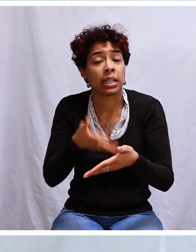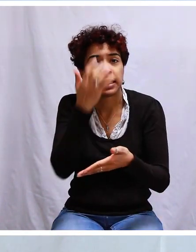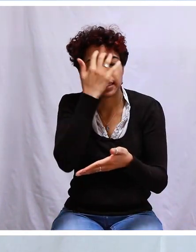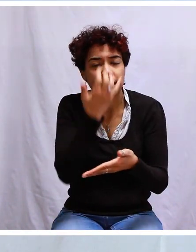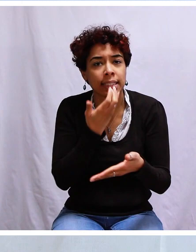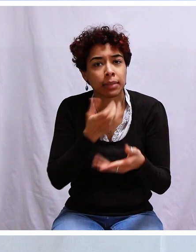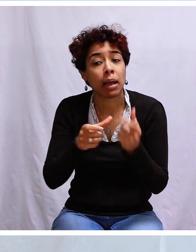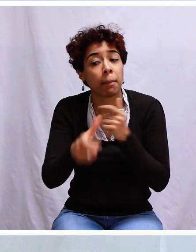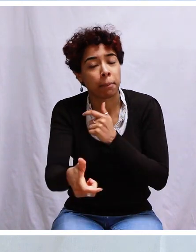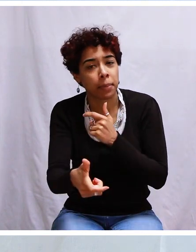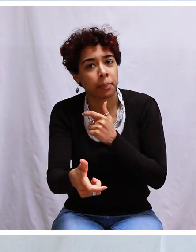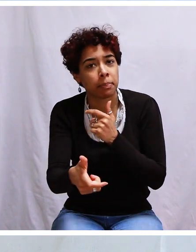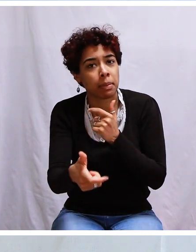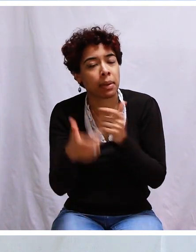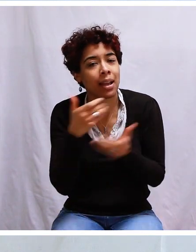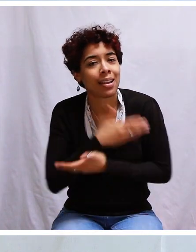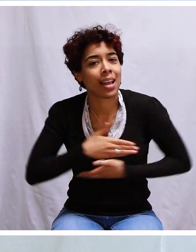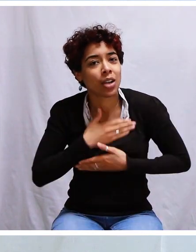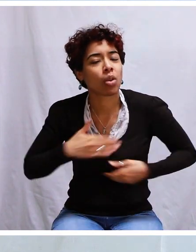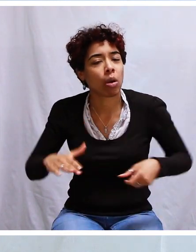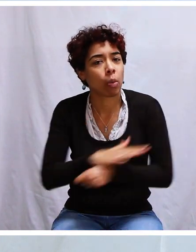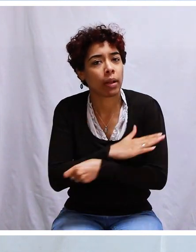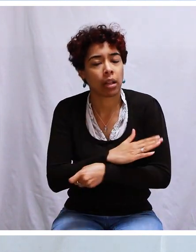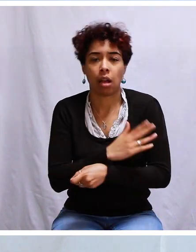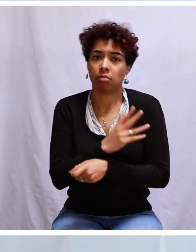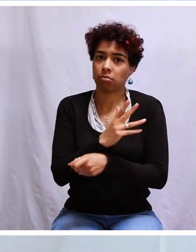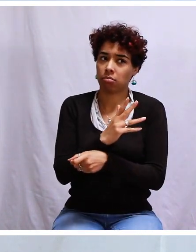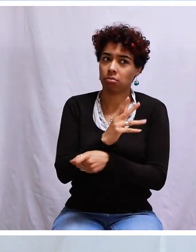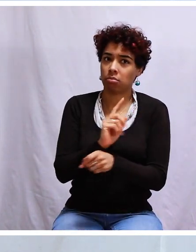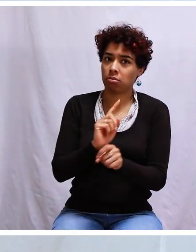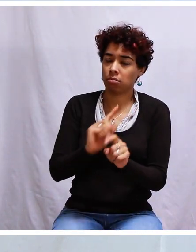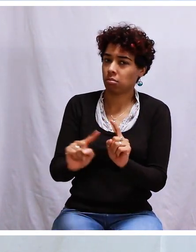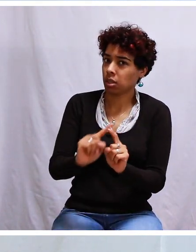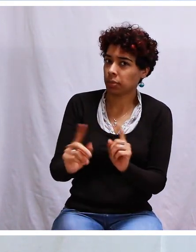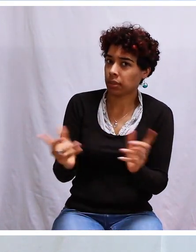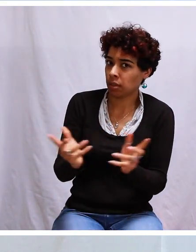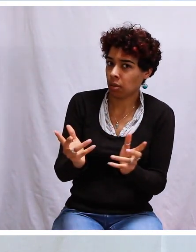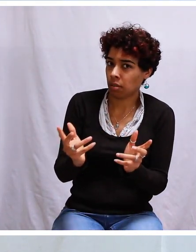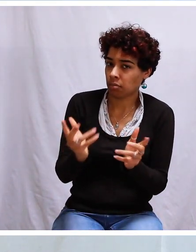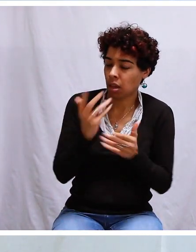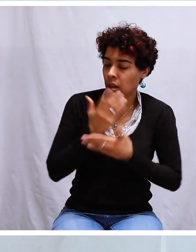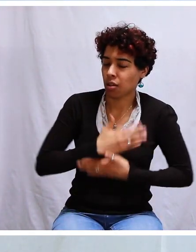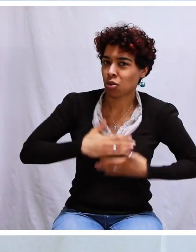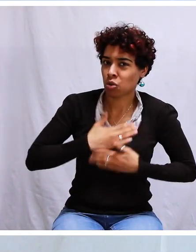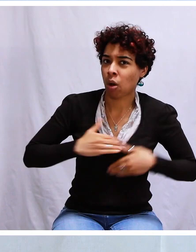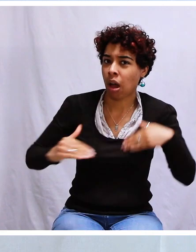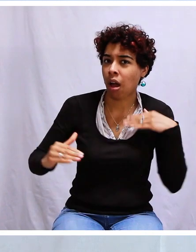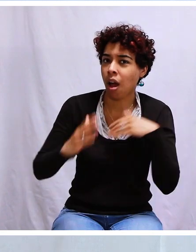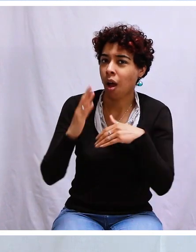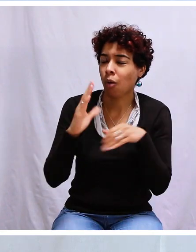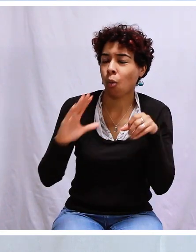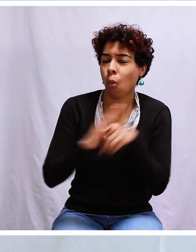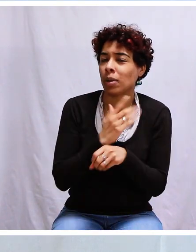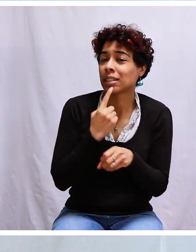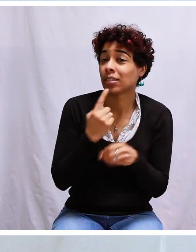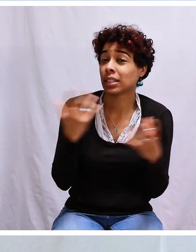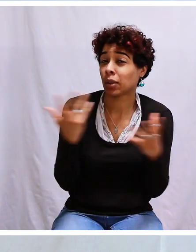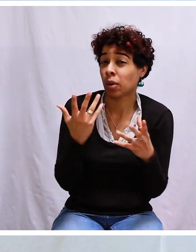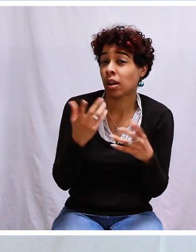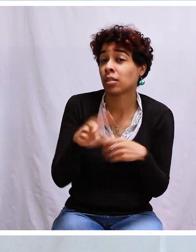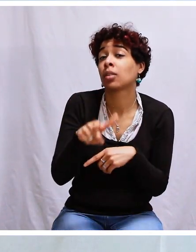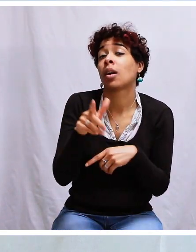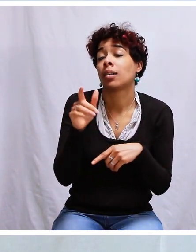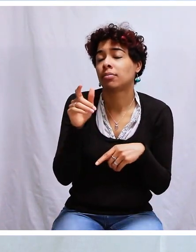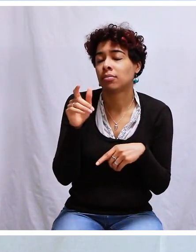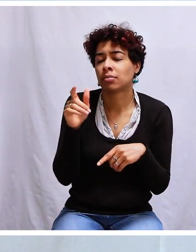Ah, il y a quelque chose qui s'est passé dans l'épreuve alors. La joie complète c'est quoi? C'est quand tu découvres justement le secret de la puissance de Dieu dans ta